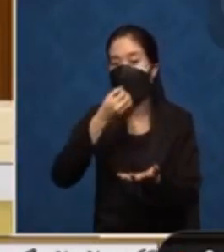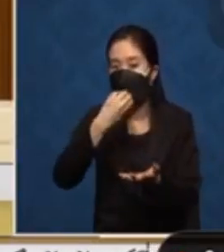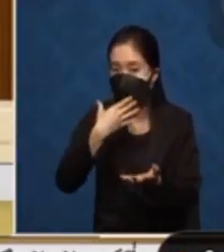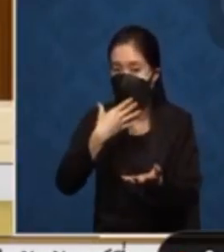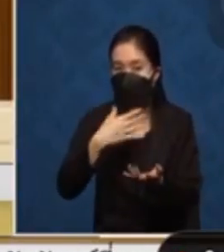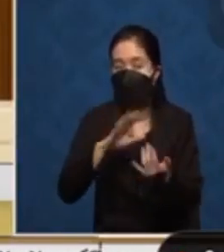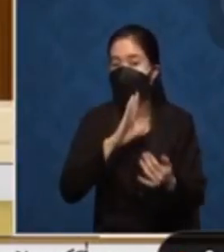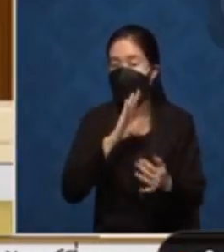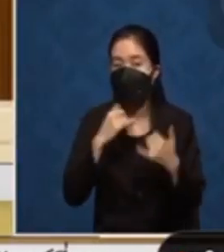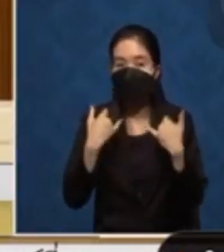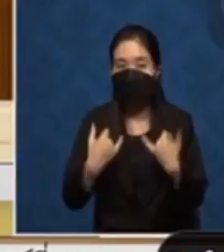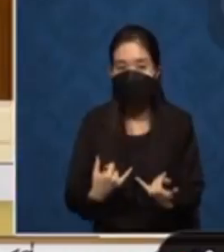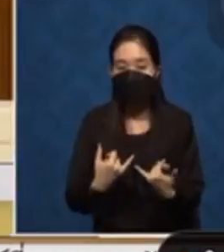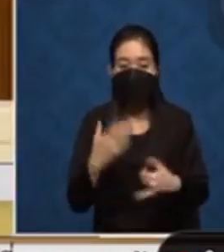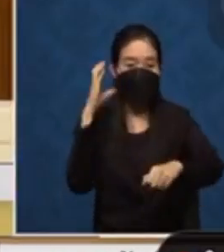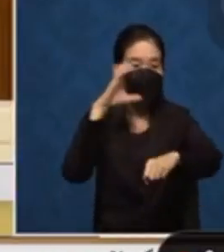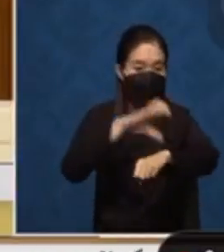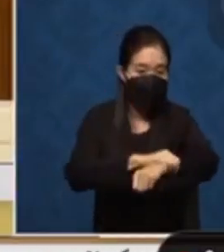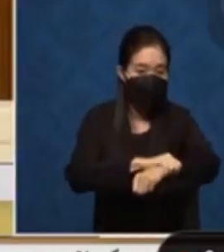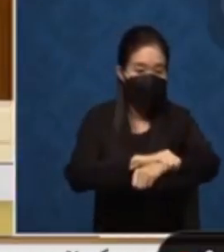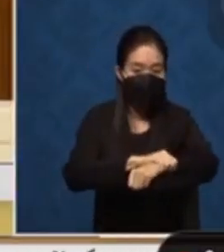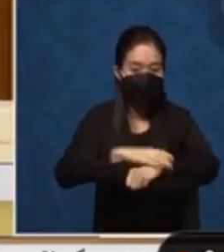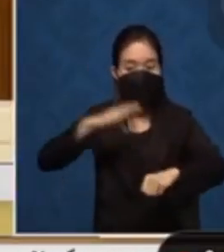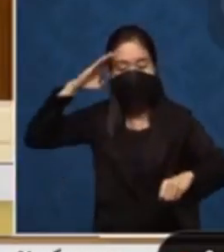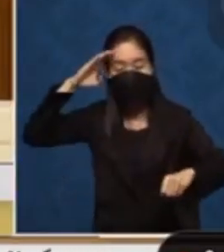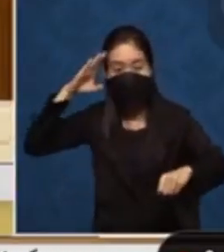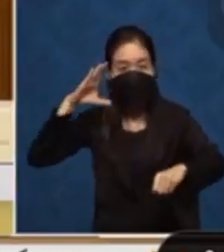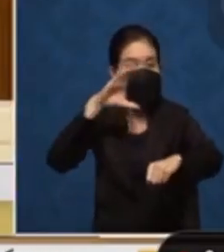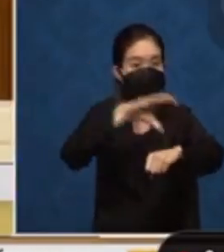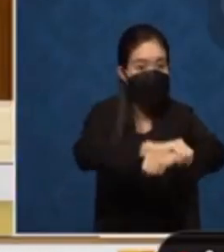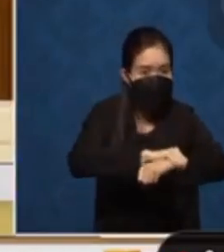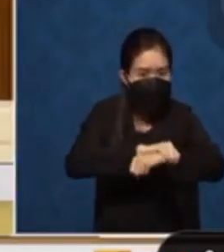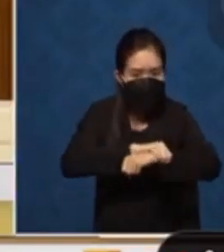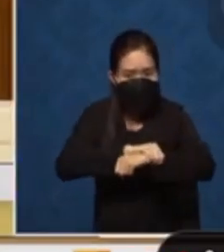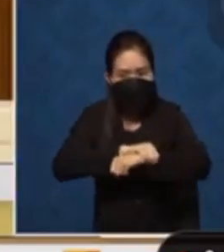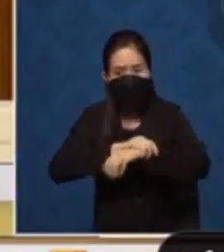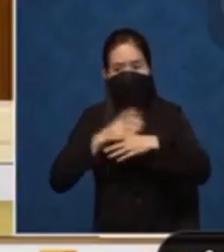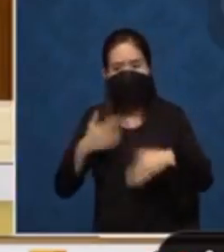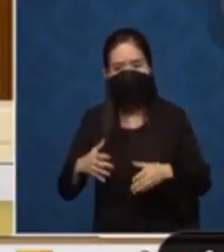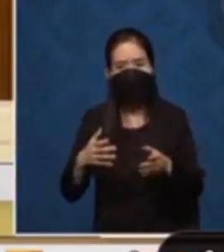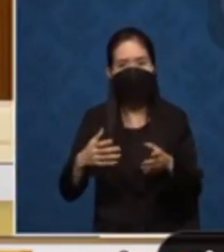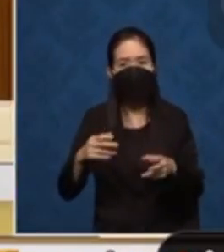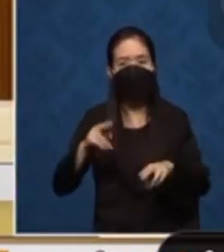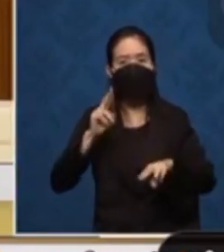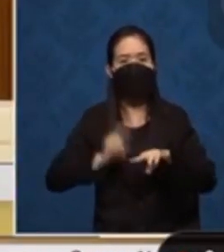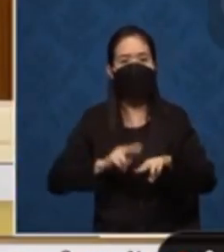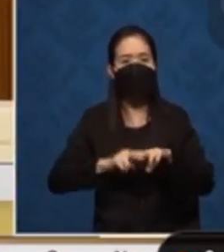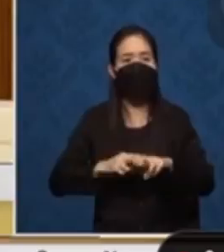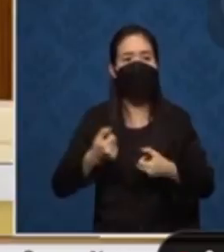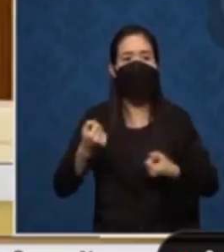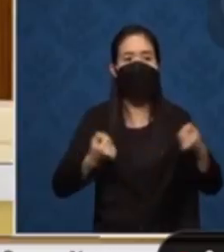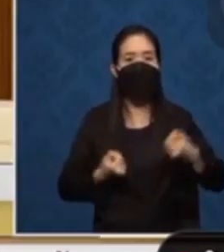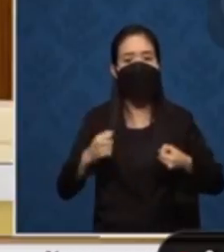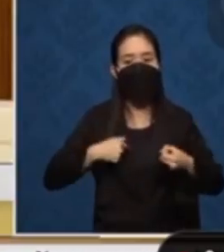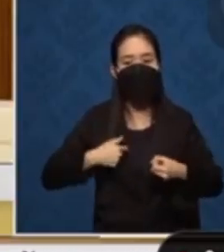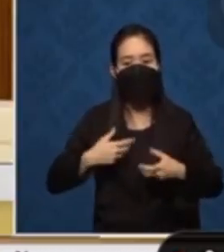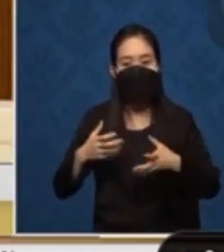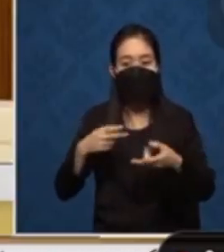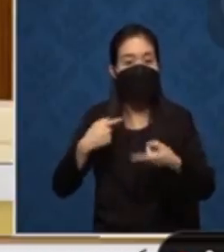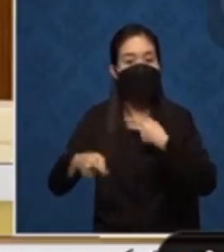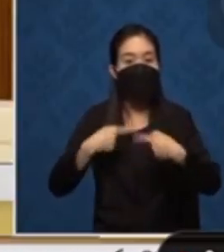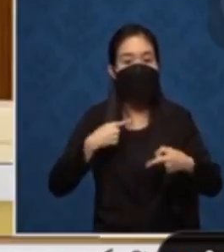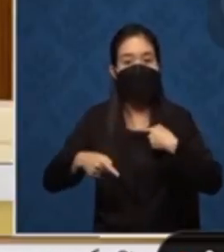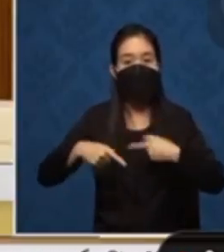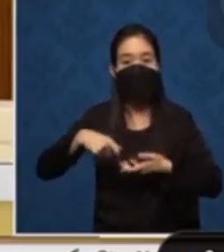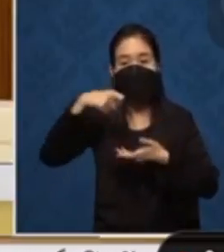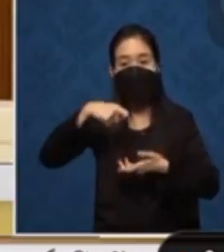หวางการถกคบคุมตัวเจ้หน้ที่ถหารมีการนำพวกเขาไปใส่รถและมีการเอาถูกคุมหวหอมีกปิดตาเพื่อไมให้ทราบว